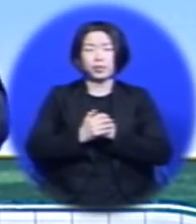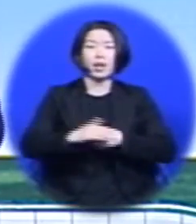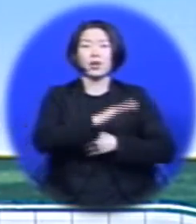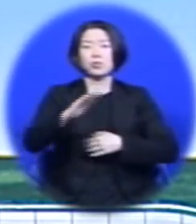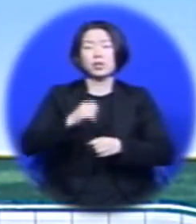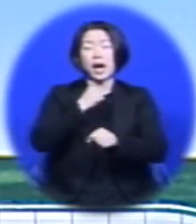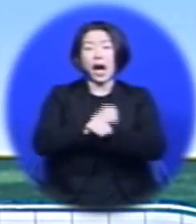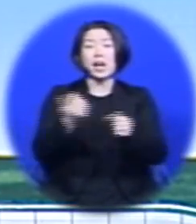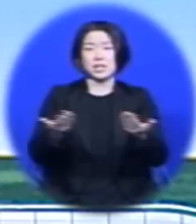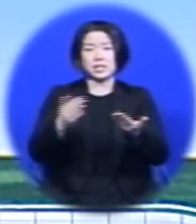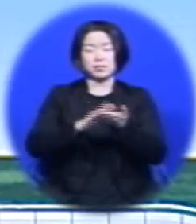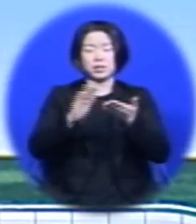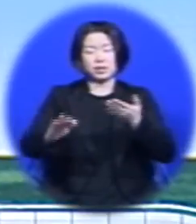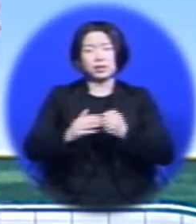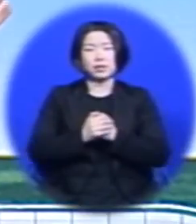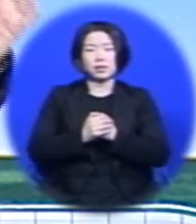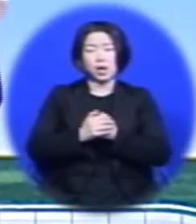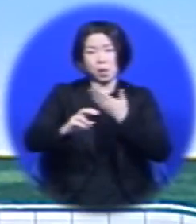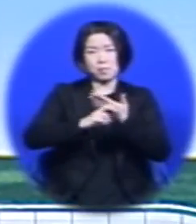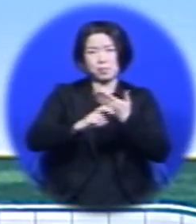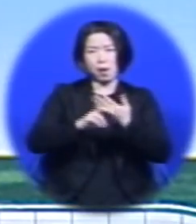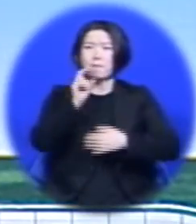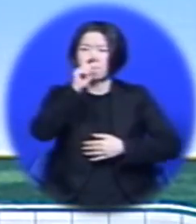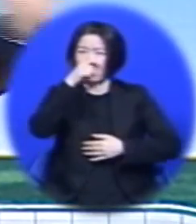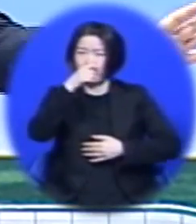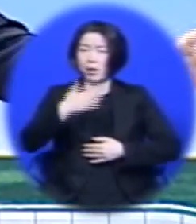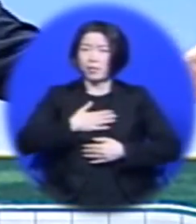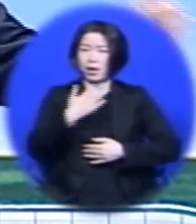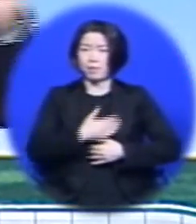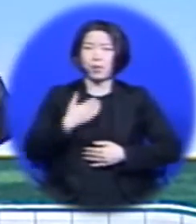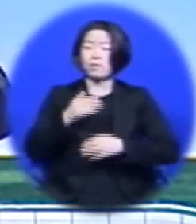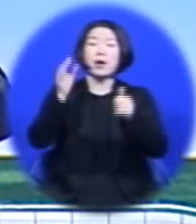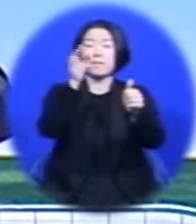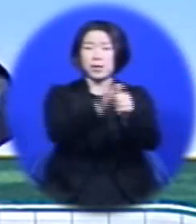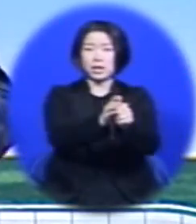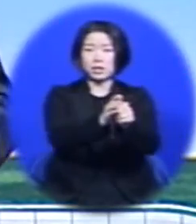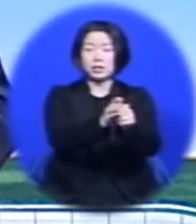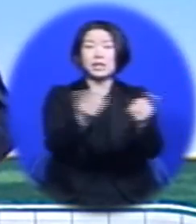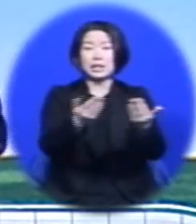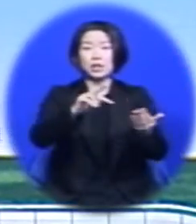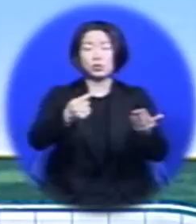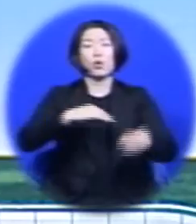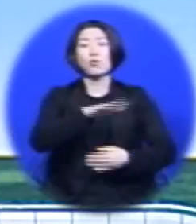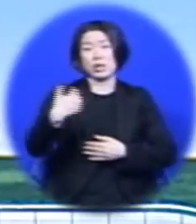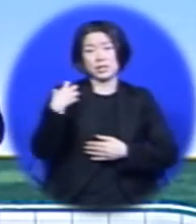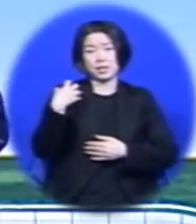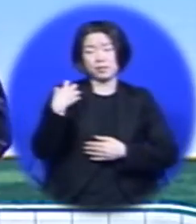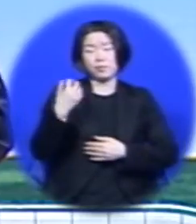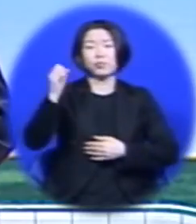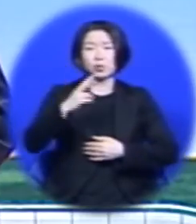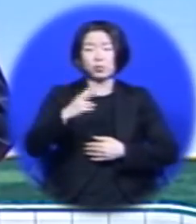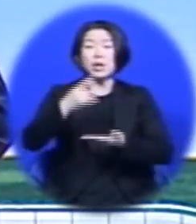우리가 해야 하는 겁니다 불법과 더러움에 내 몸을 맡기는 것도 우리가 하는 거고 또는 의외